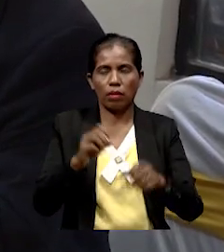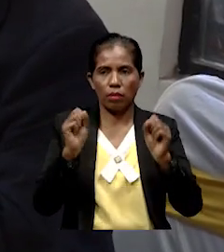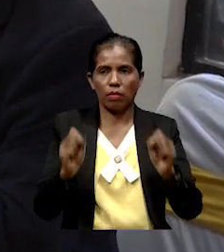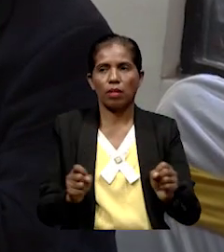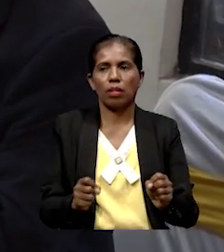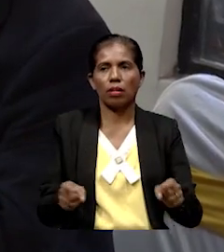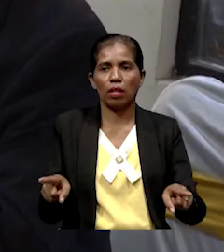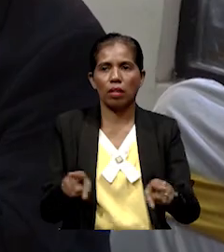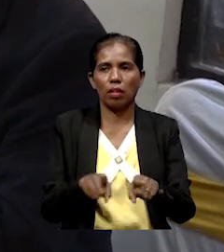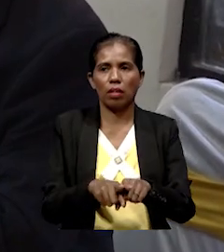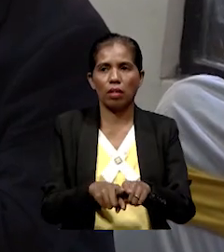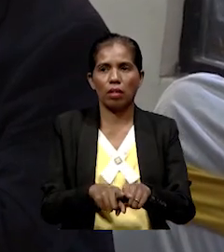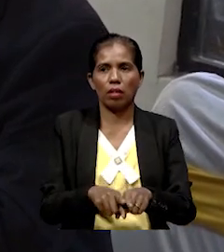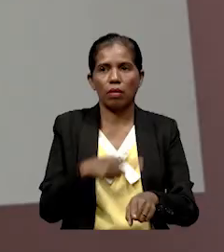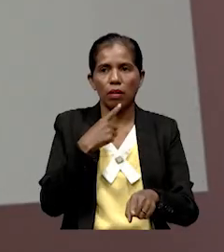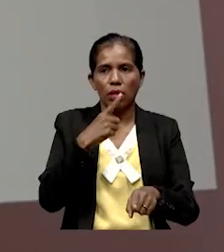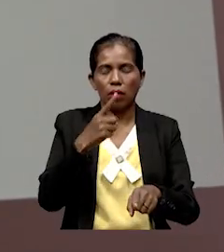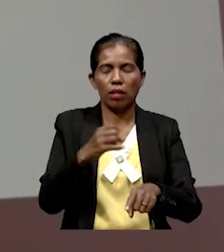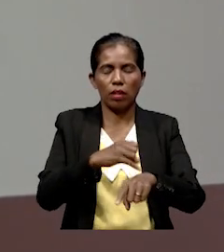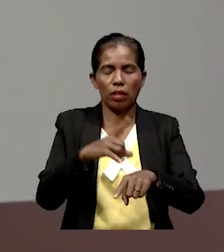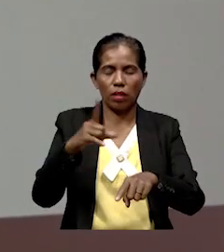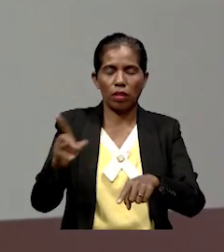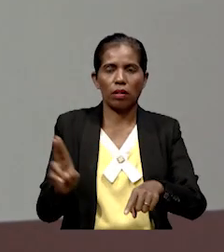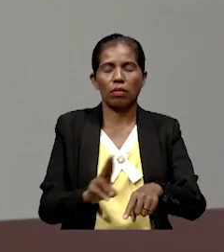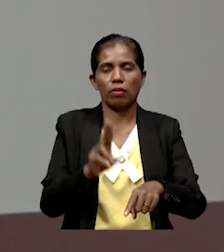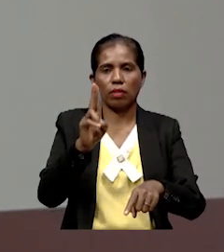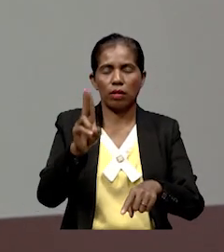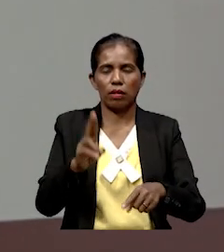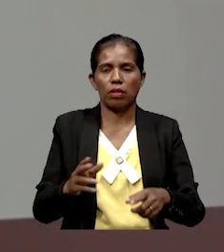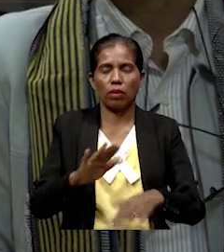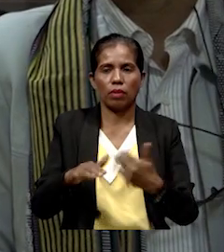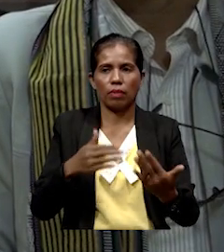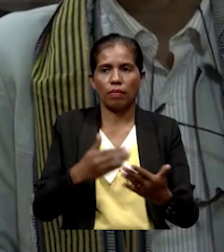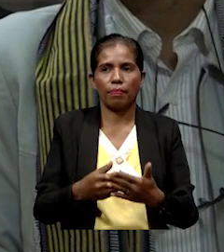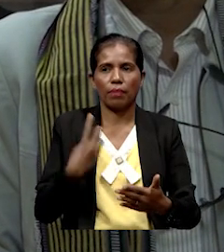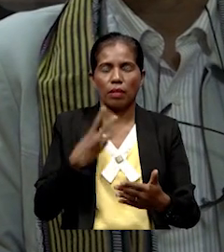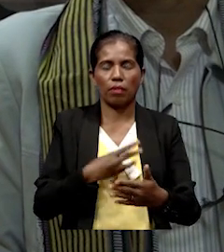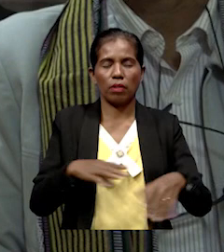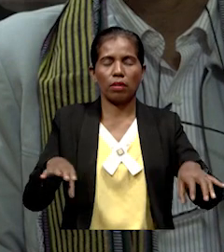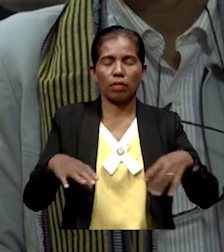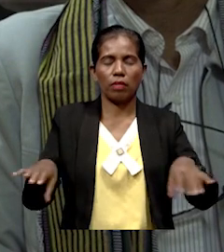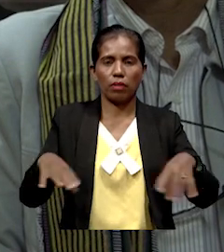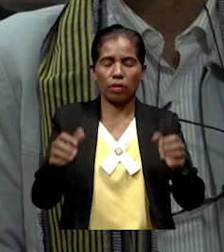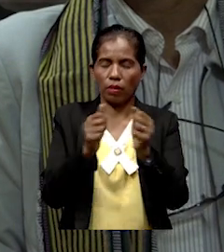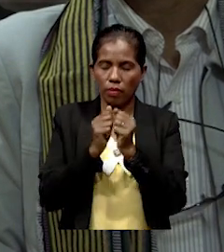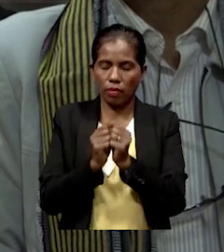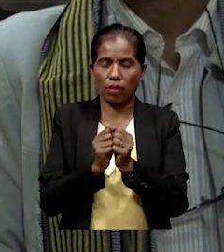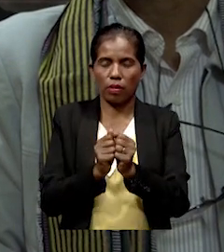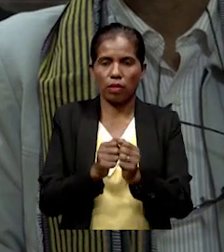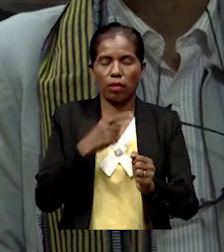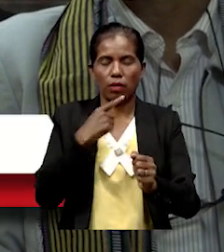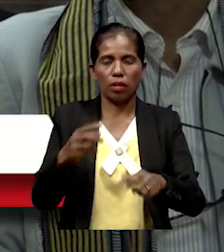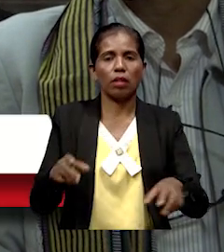kriteria mosaba akreditasi internasional Universitas Reunian di dengan semakin berkembangnya kerjasama ke level